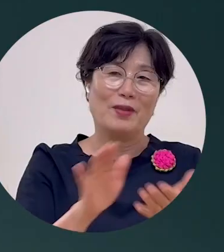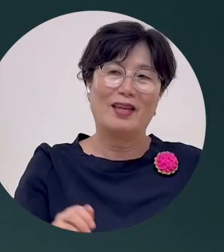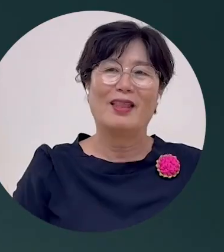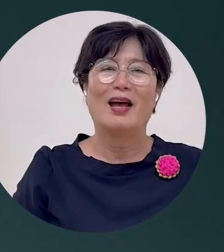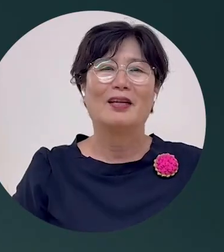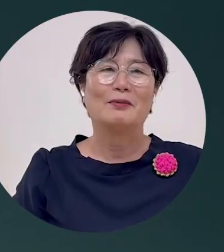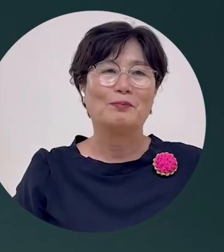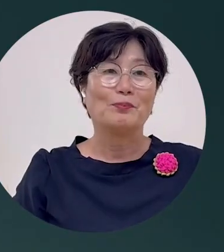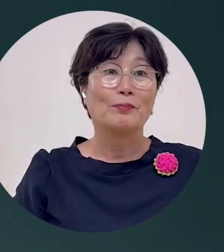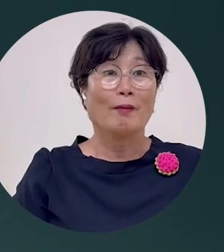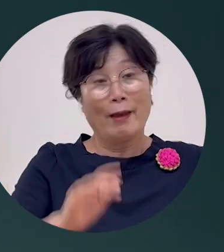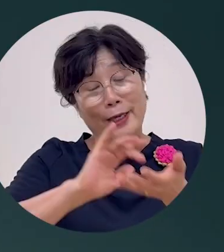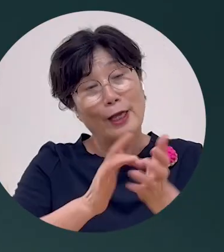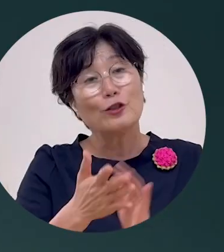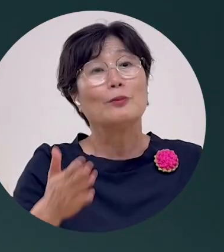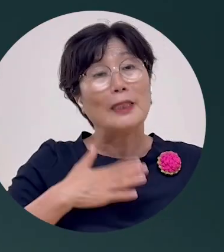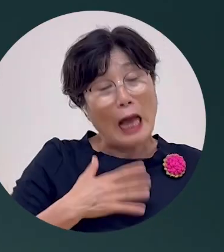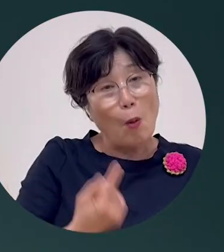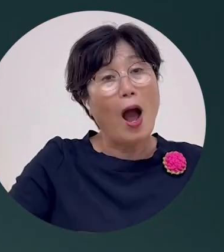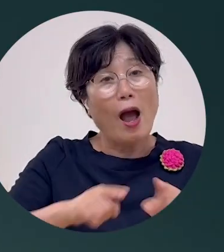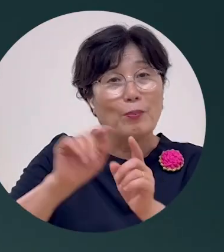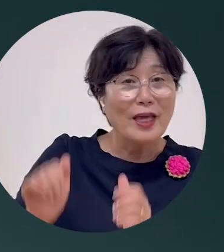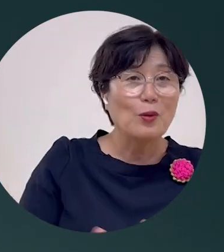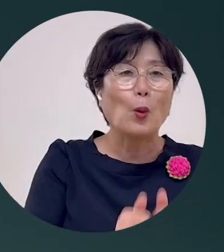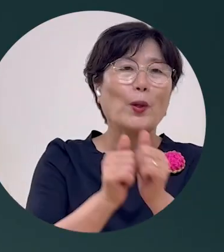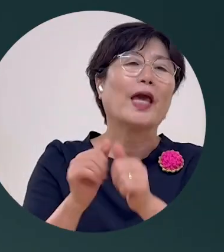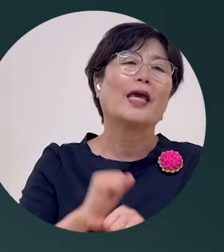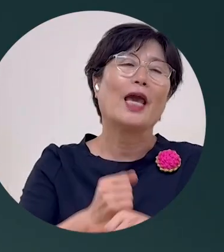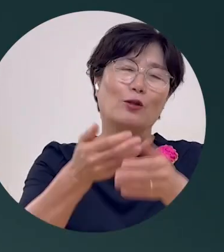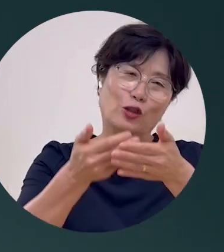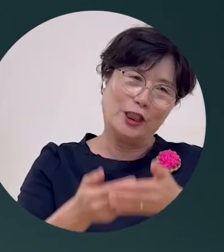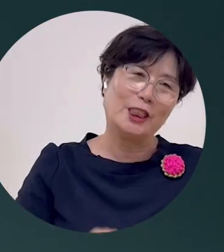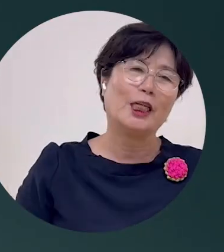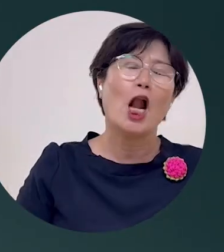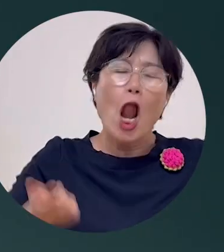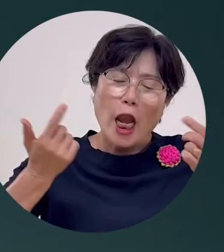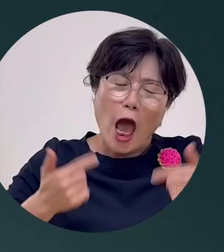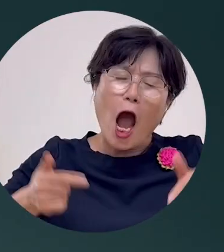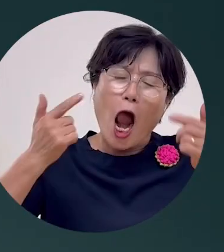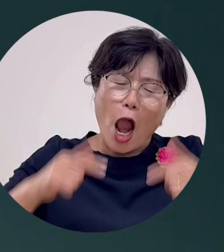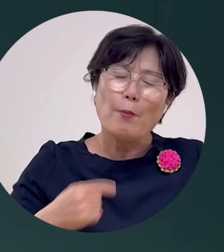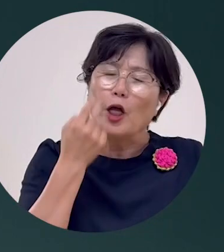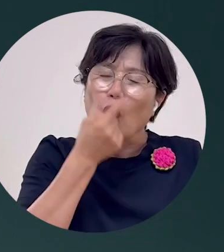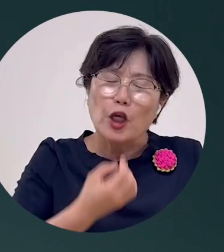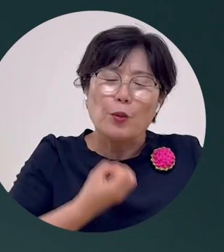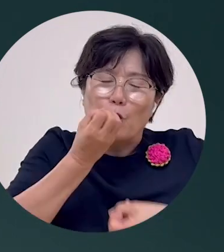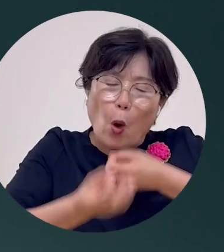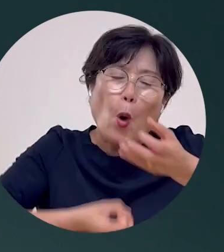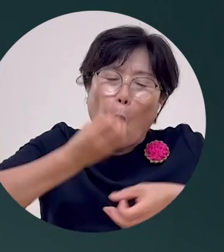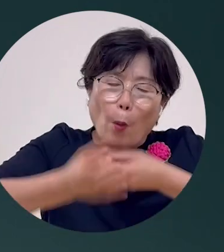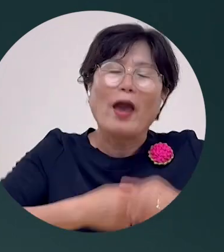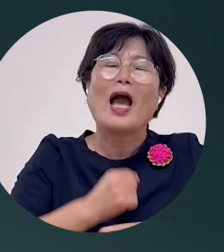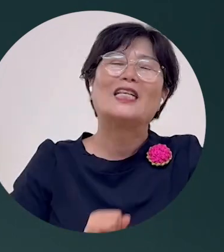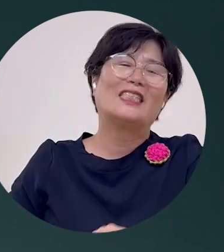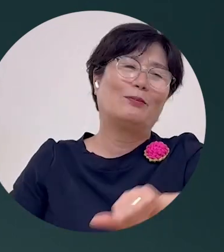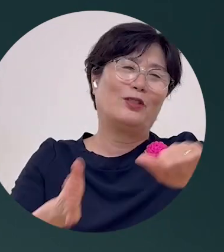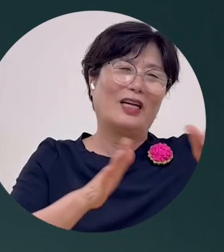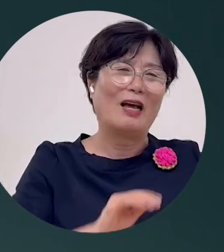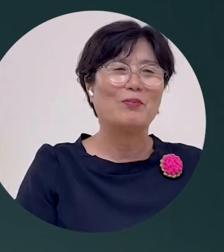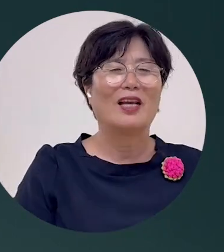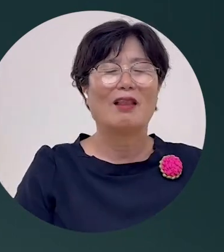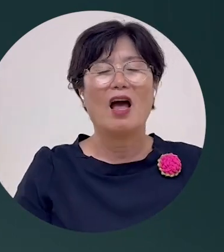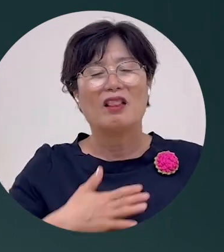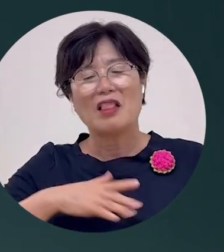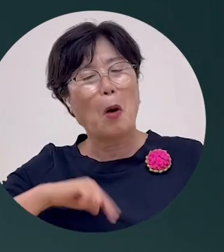예수님이 나와 동행해 주신다. 이 말을 해야겠어요? 나 홀로 살고 있다 이렇게